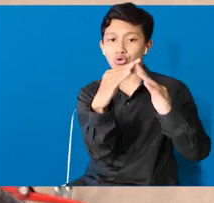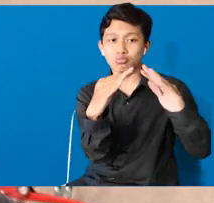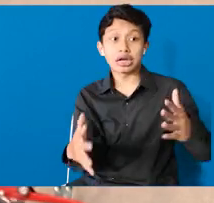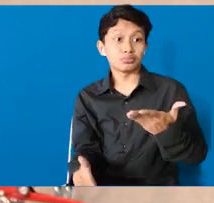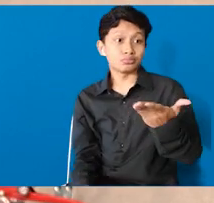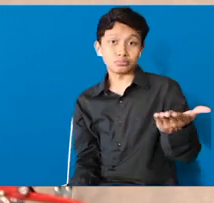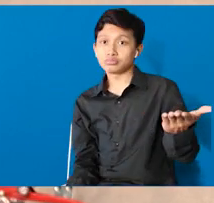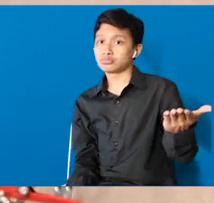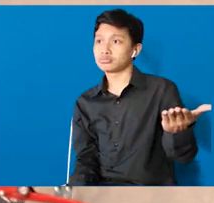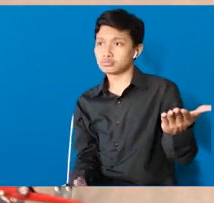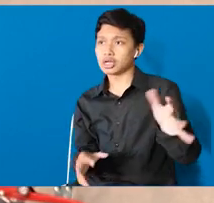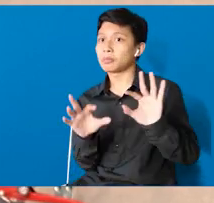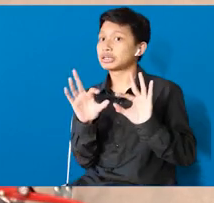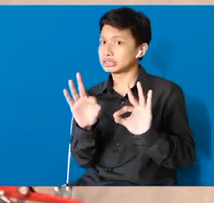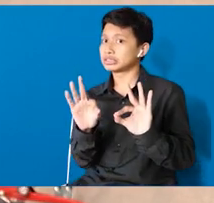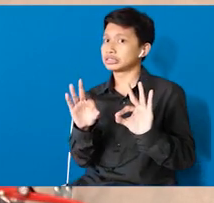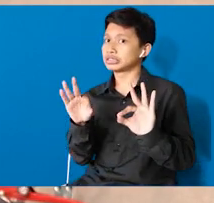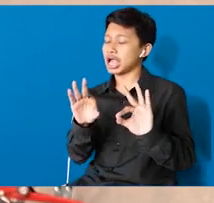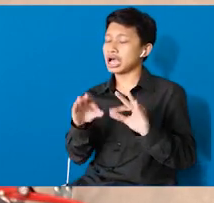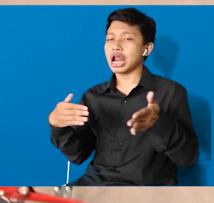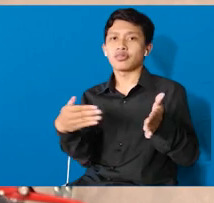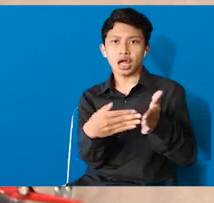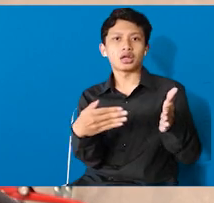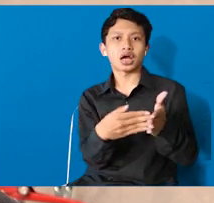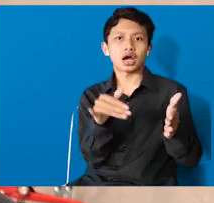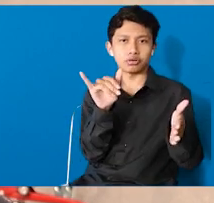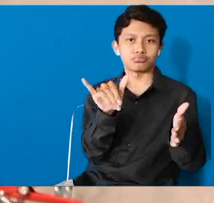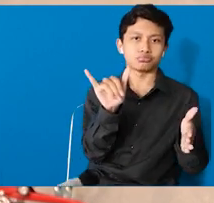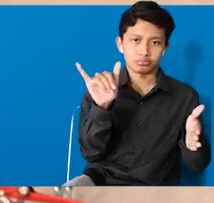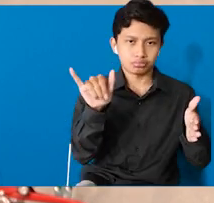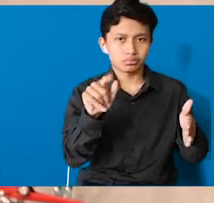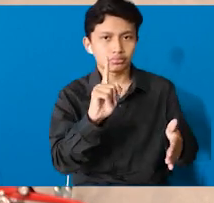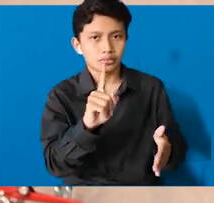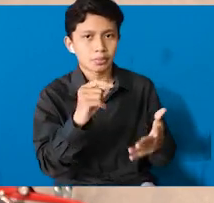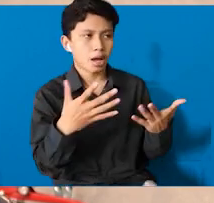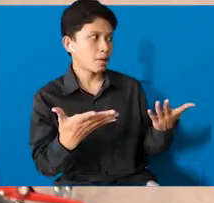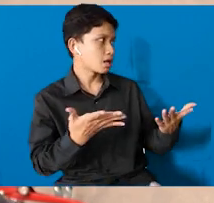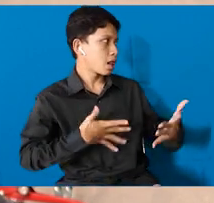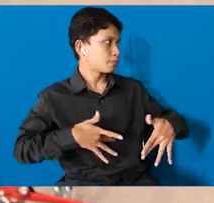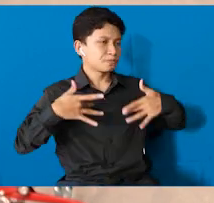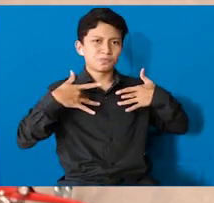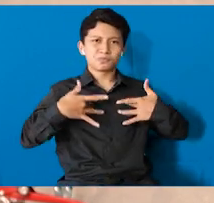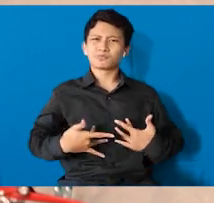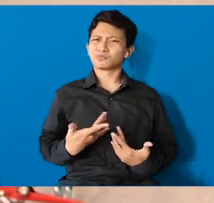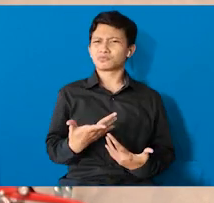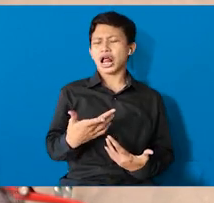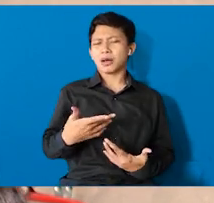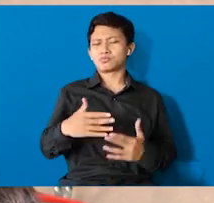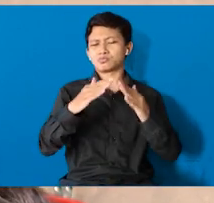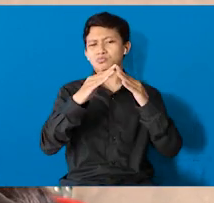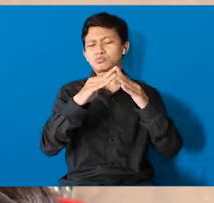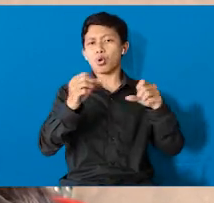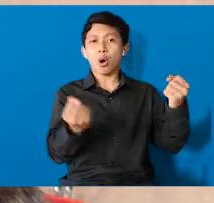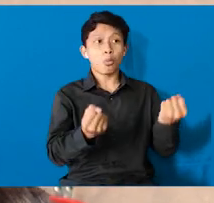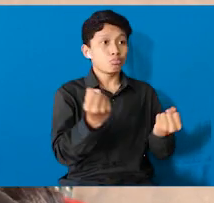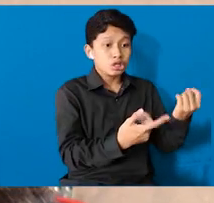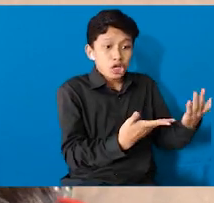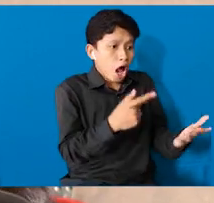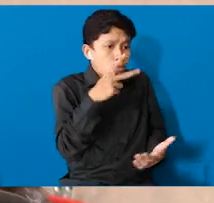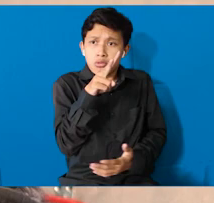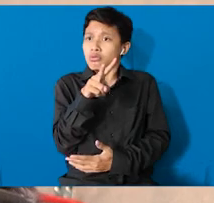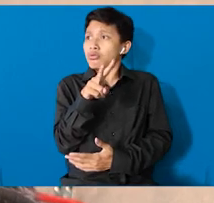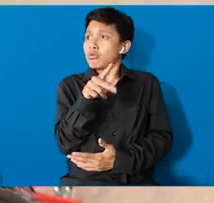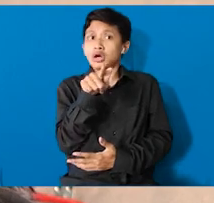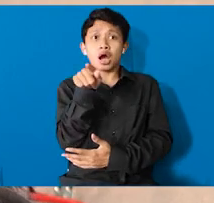dan ini memiliki tantangan tersendiri tentunya ya. Kadang-kadang karena mobil kami adalah ambulan, nanti dikira sakit